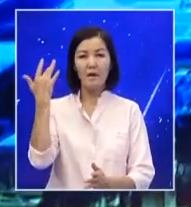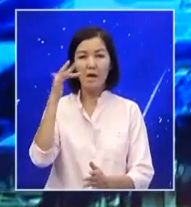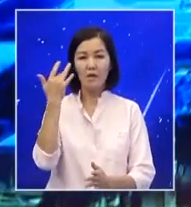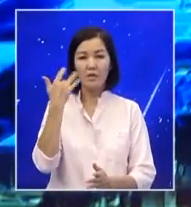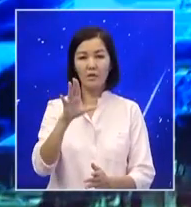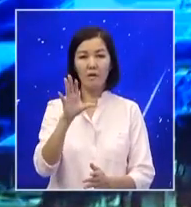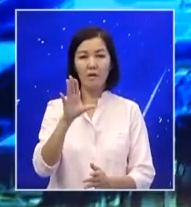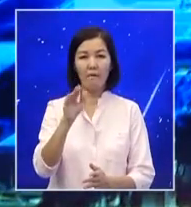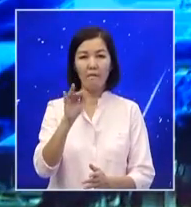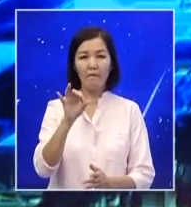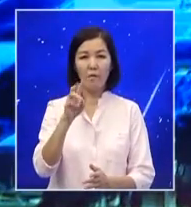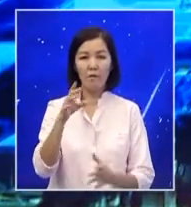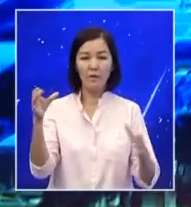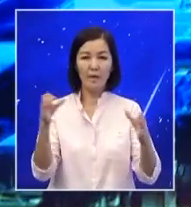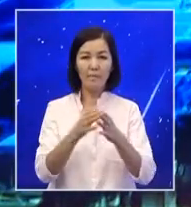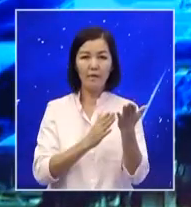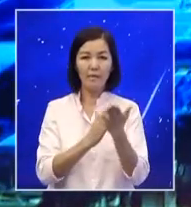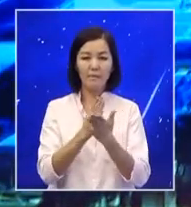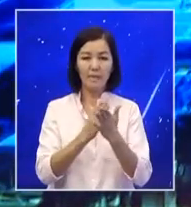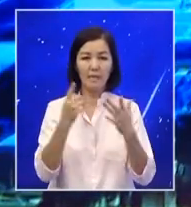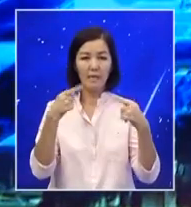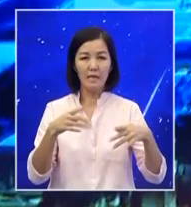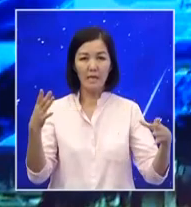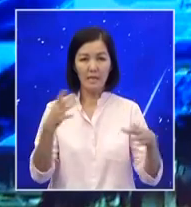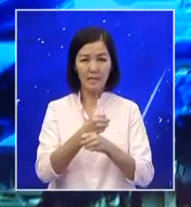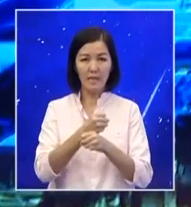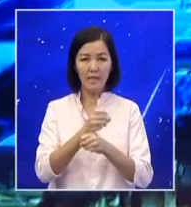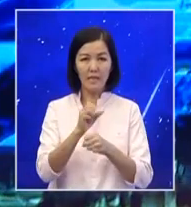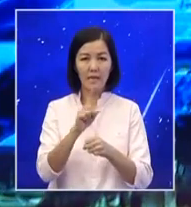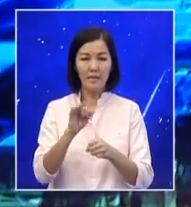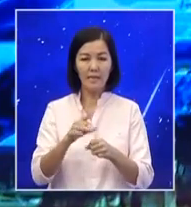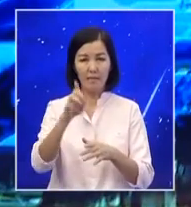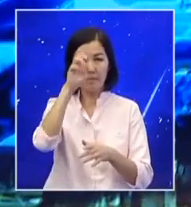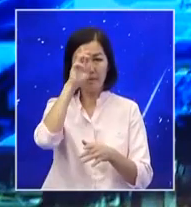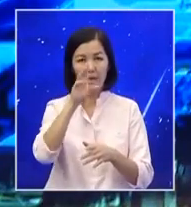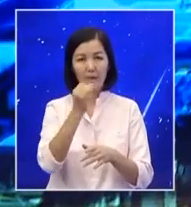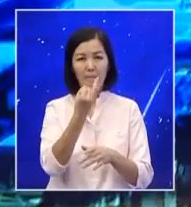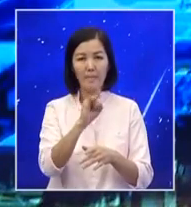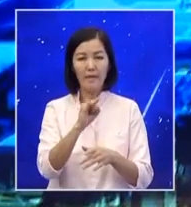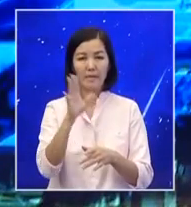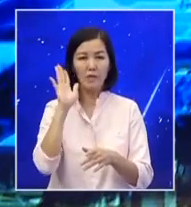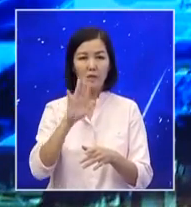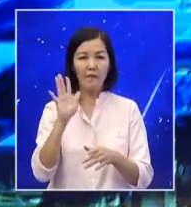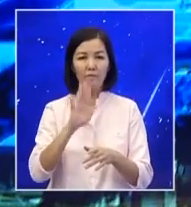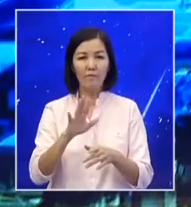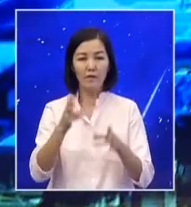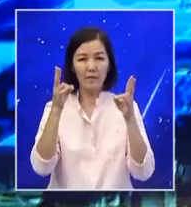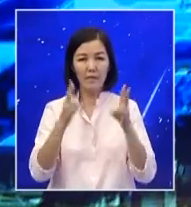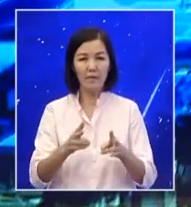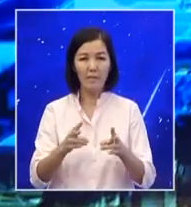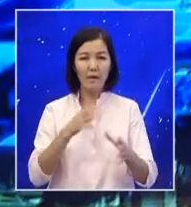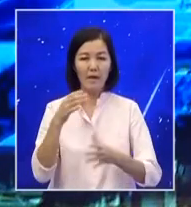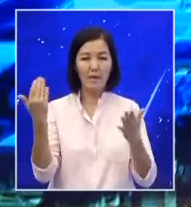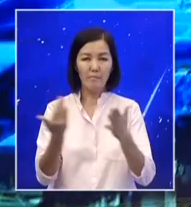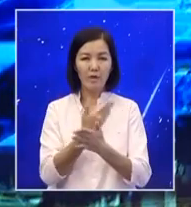Ақштың Форд компаниясы қызметкерлерін қысқартады. Ал Азия елдері Майсак тайфуннан зардап шегуде. Осы және өзгеде әлем